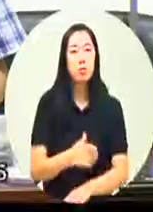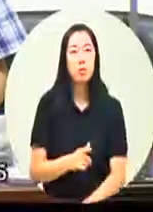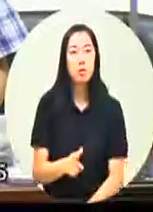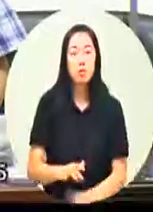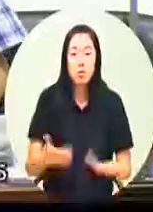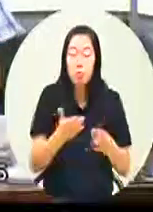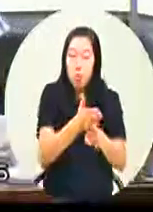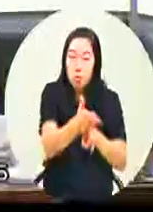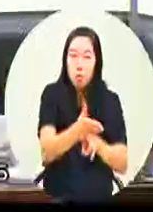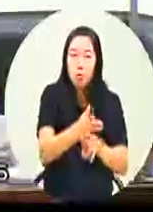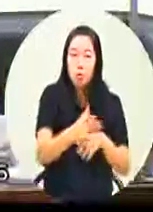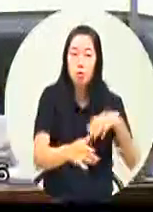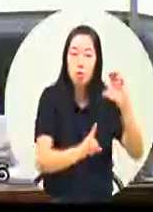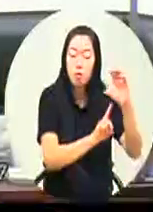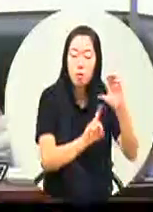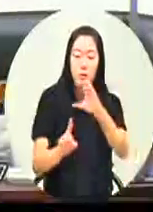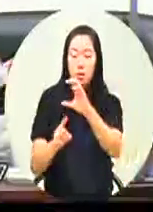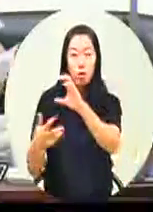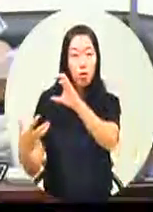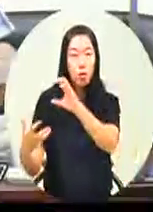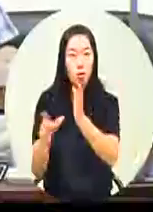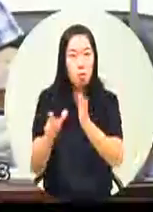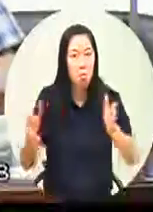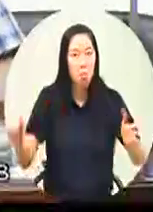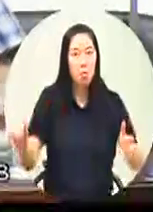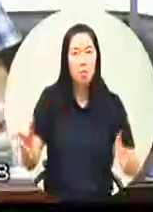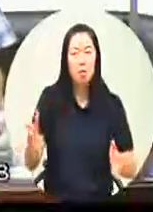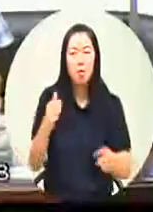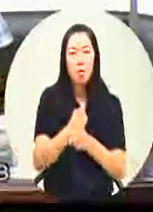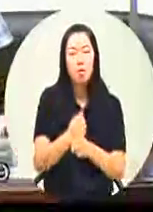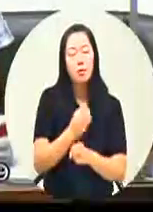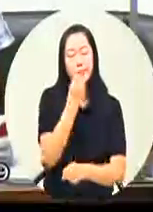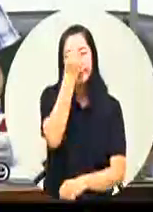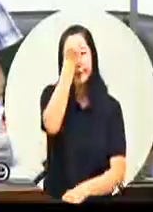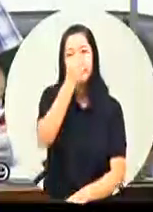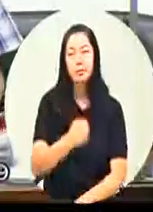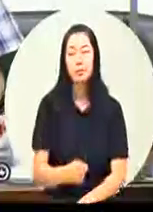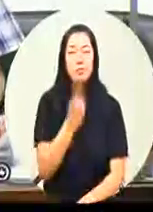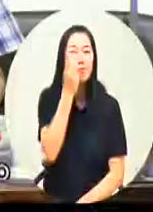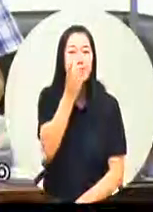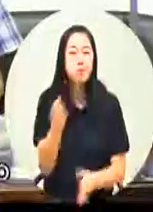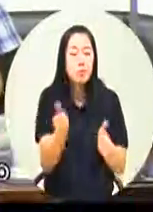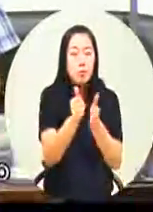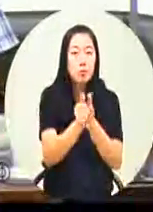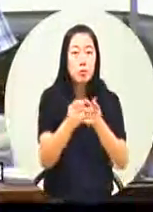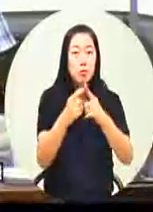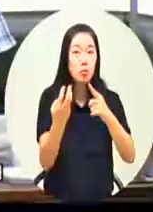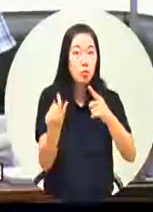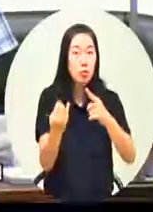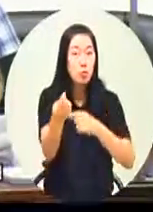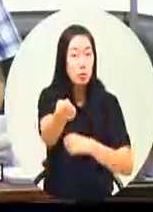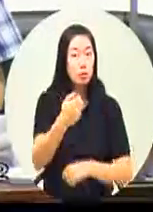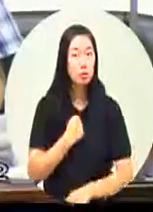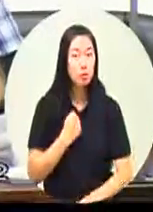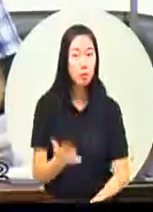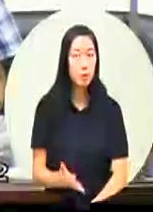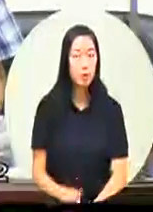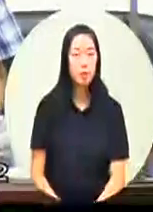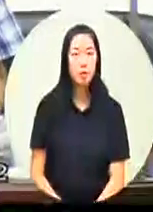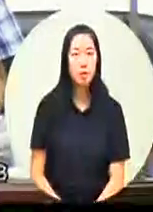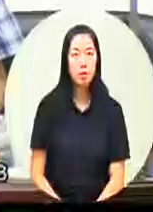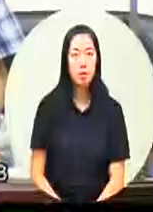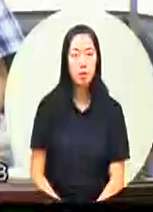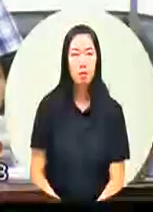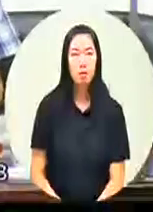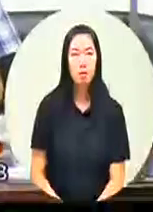他 C1 到 C8 的。嘿，你刚才你各位姑爷郎，你刚才就局长简单答复，这个实际的营运